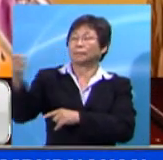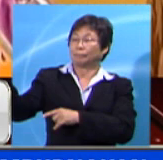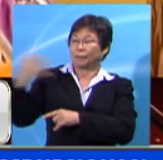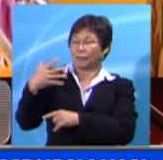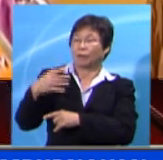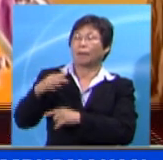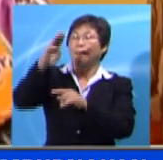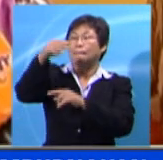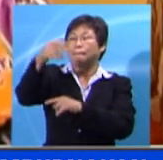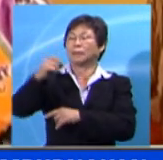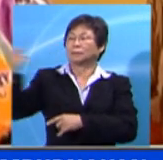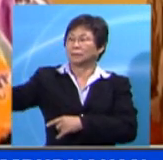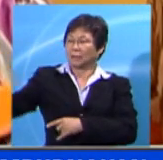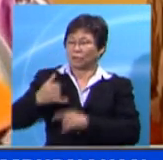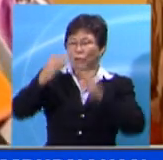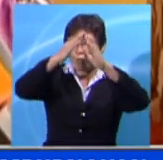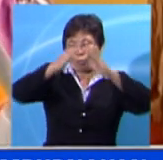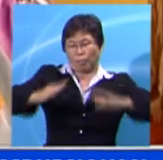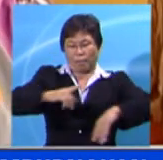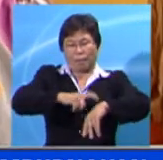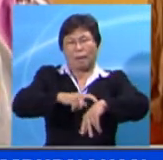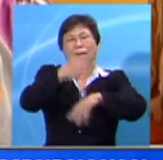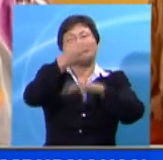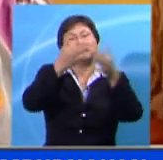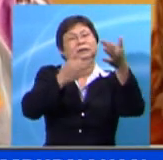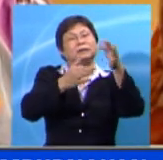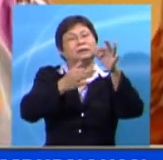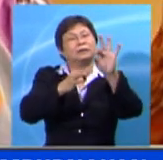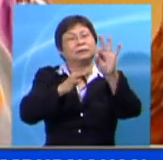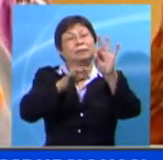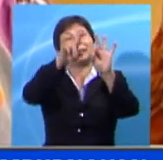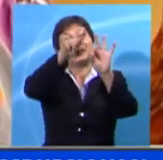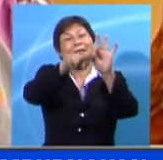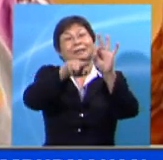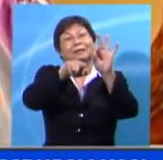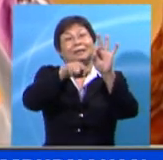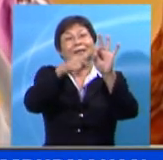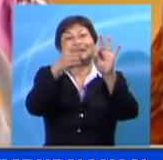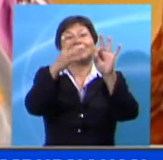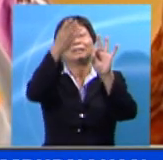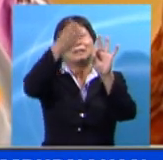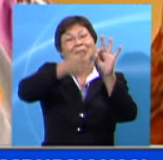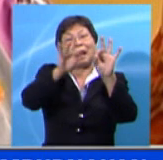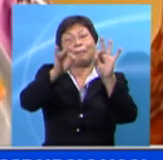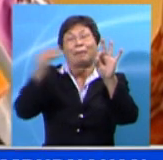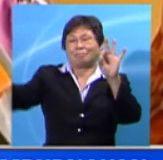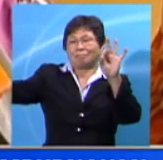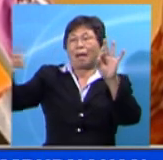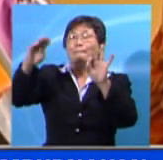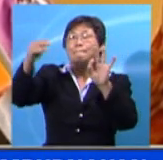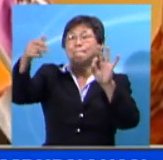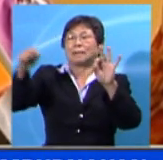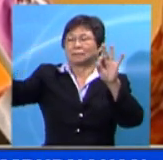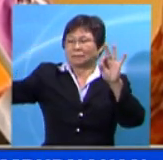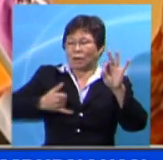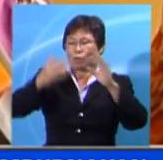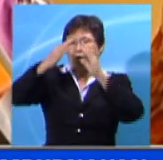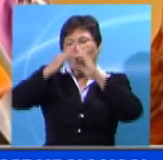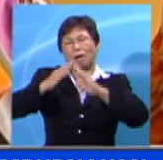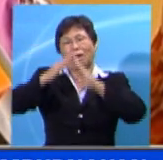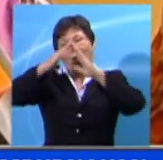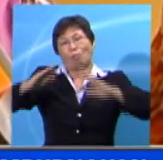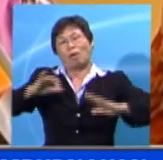datang ke rumah ni waktu pada pada 9 hari bulan yang lepas jaditi berasa